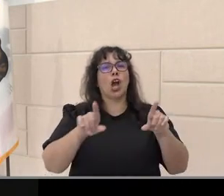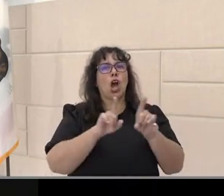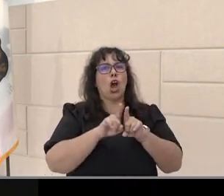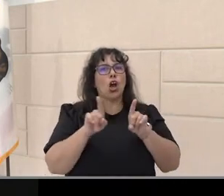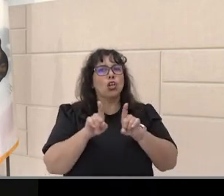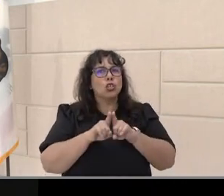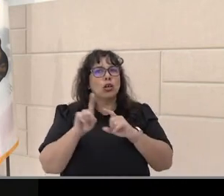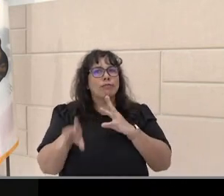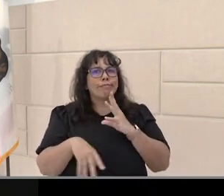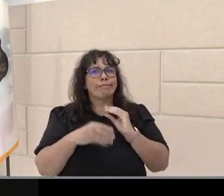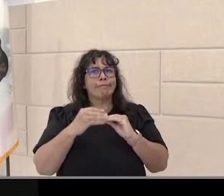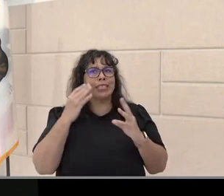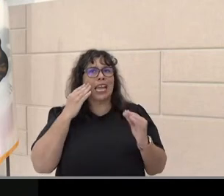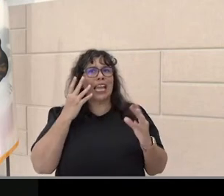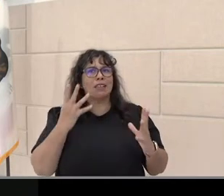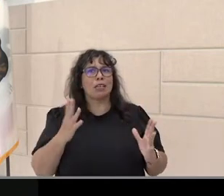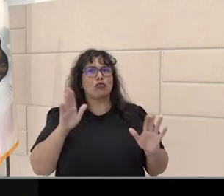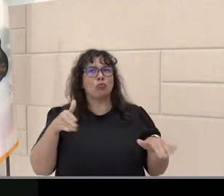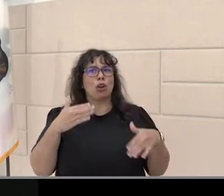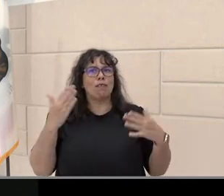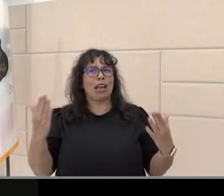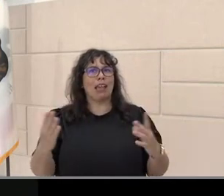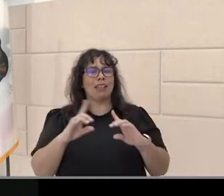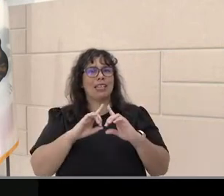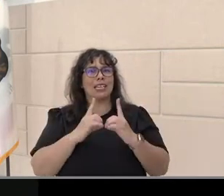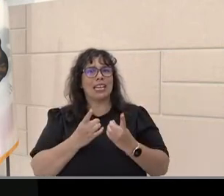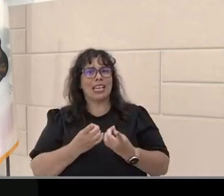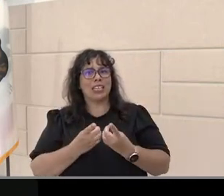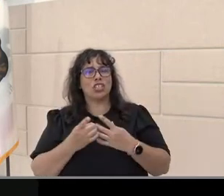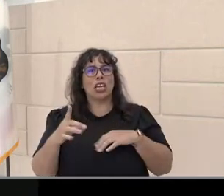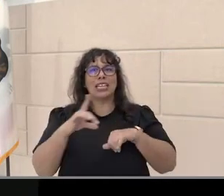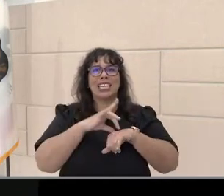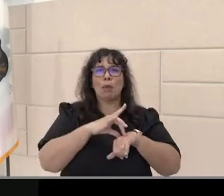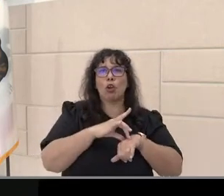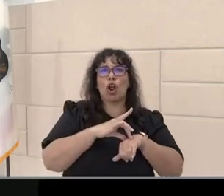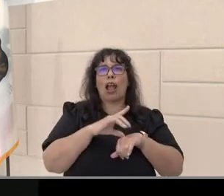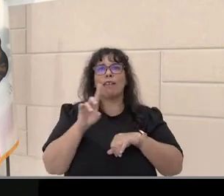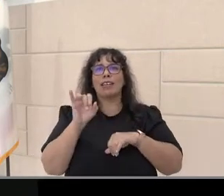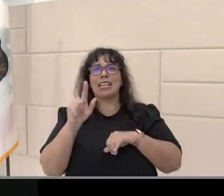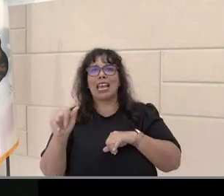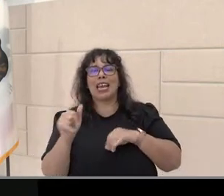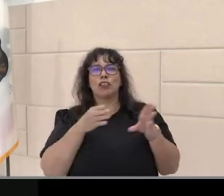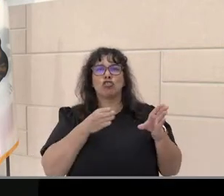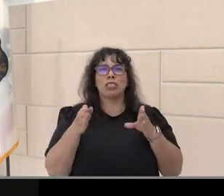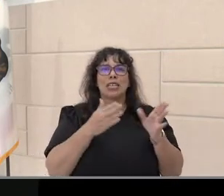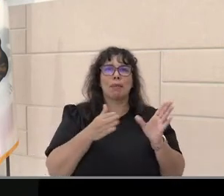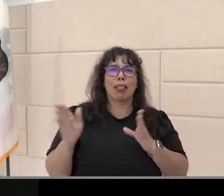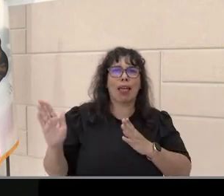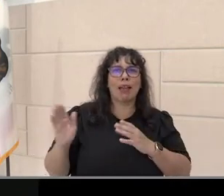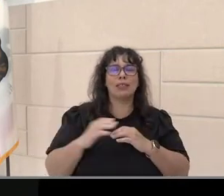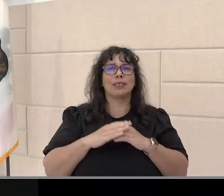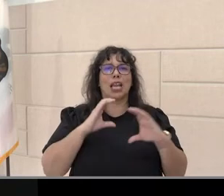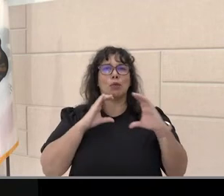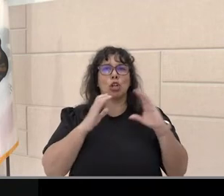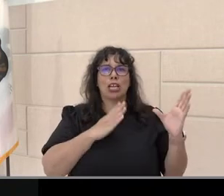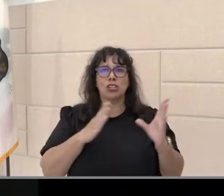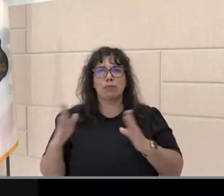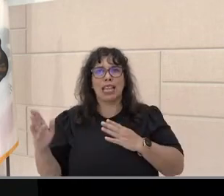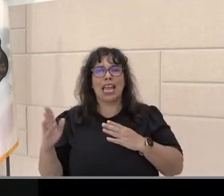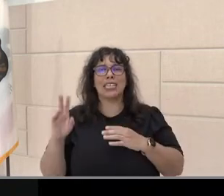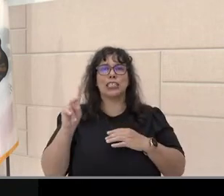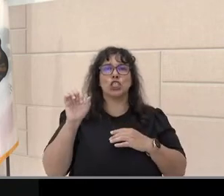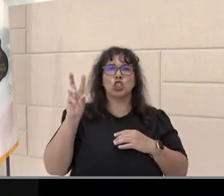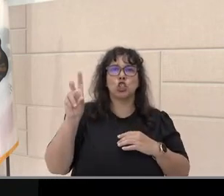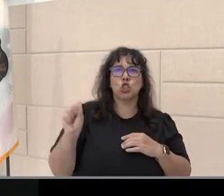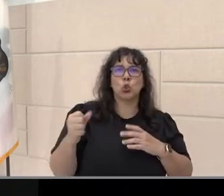យើងបានធ្វើការសាររើទៅលើព័ត៌មានផ្សេងផ្សេងដែលក្រសួងនិស្សិតបានផ្ដល់មកឲ្យយើងទាក់ទងនឹងយុទ្ធវិធីគម្រោងទាក់ទងនឹងគ